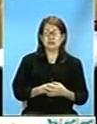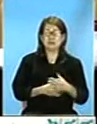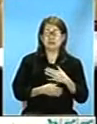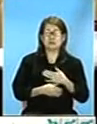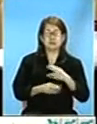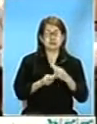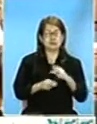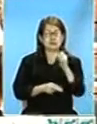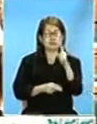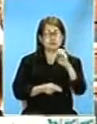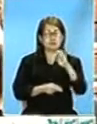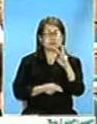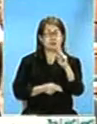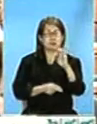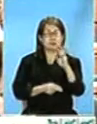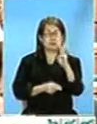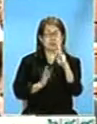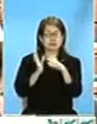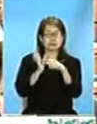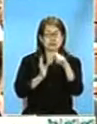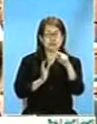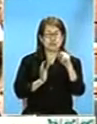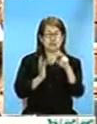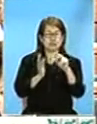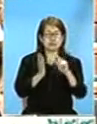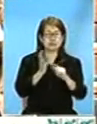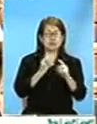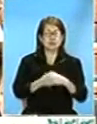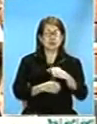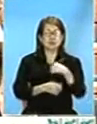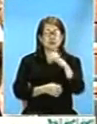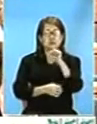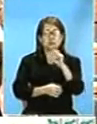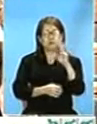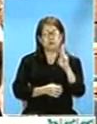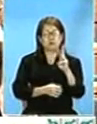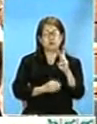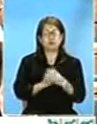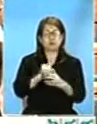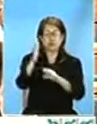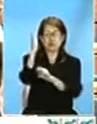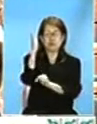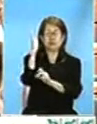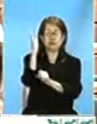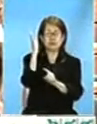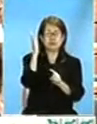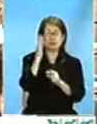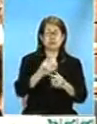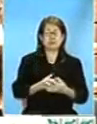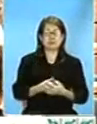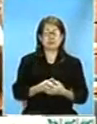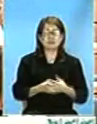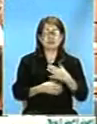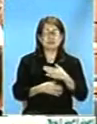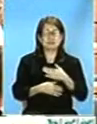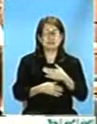กระผมนายศิริวัฒน์ไกรศิลป์สมาชิกวุฒิสภาจากนครศรีธรรมราชในฐาน